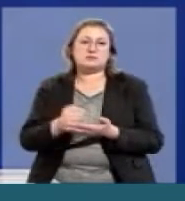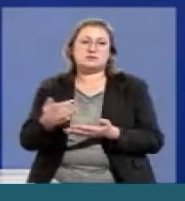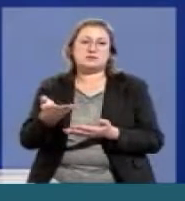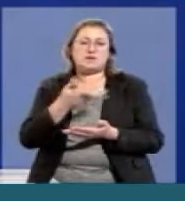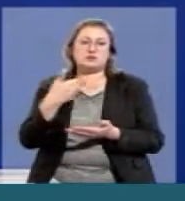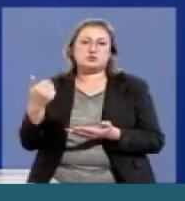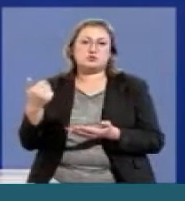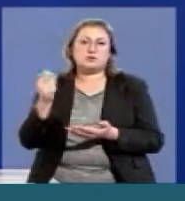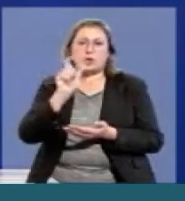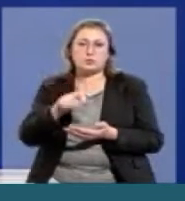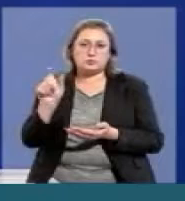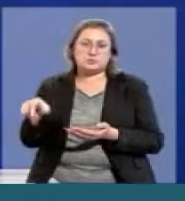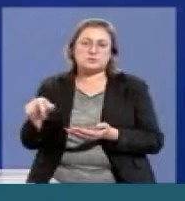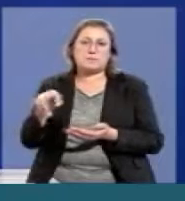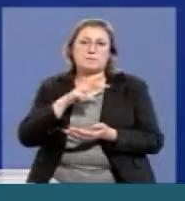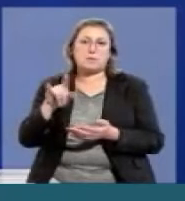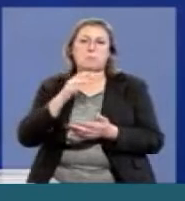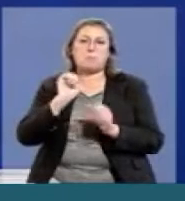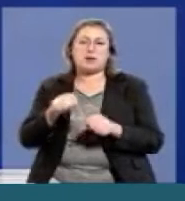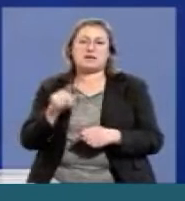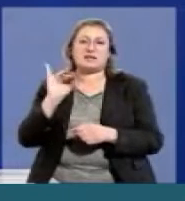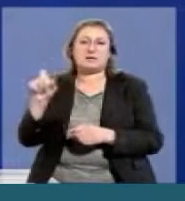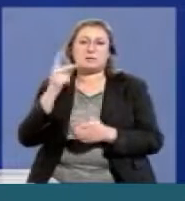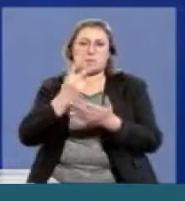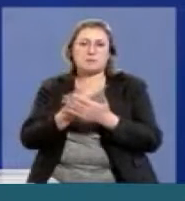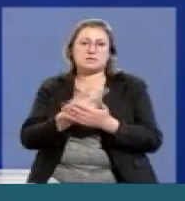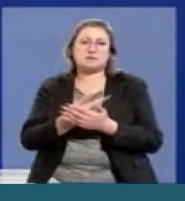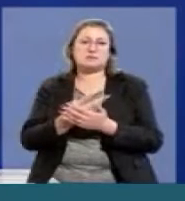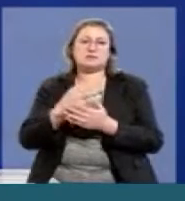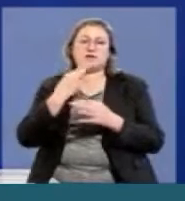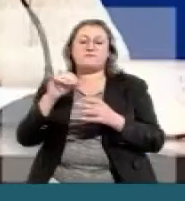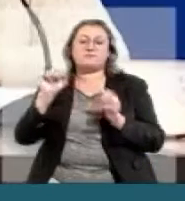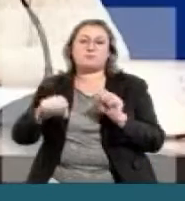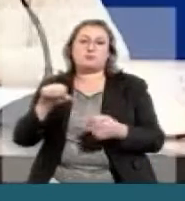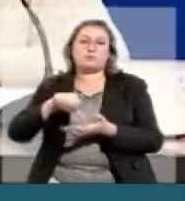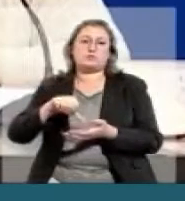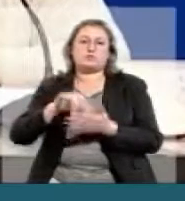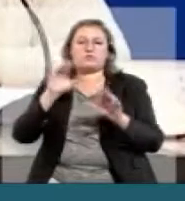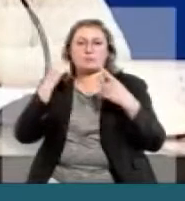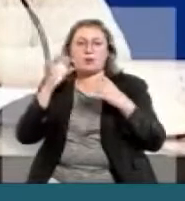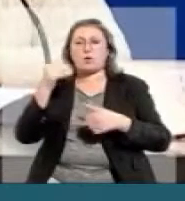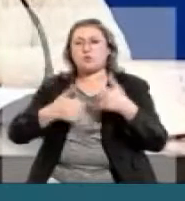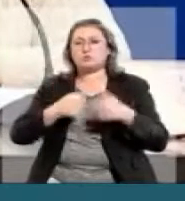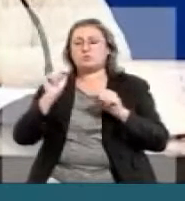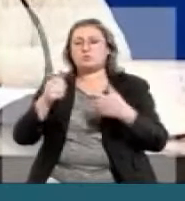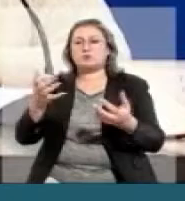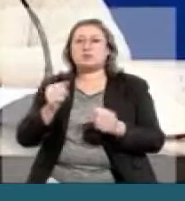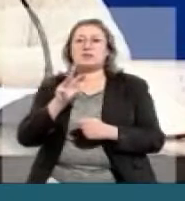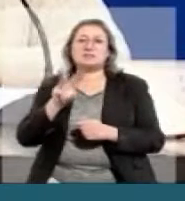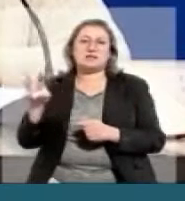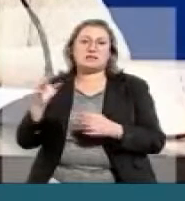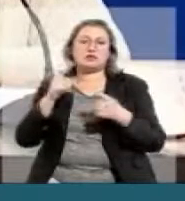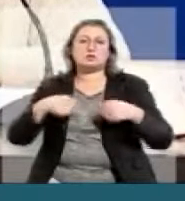наши люди, мы могли их показать и предоставить возможность поучаствовать. Всю информацию о конкурсе можно получить на